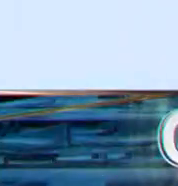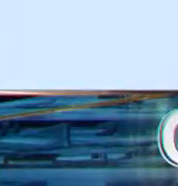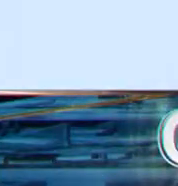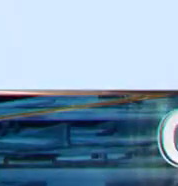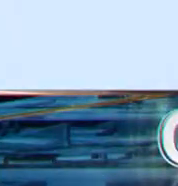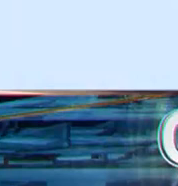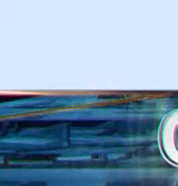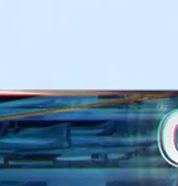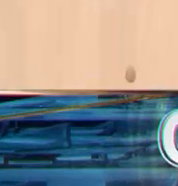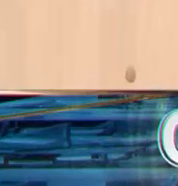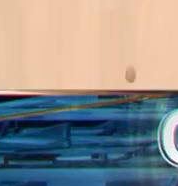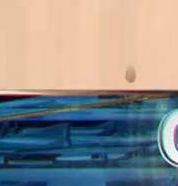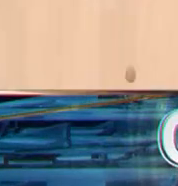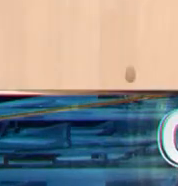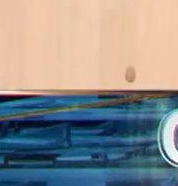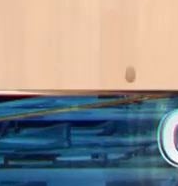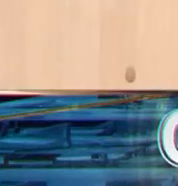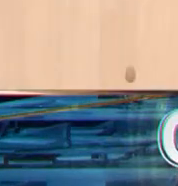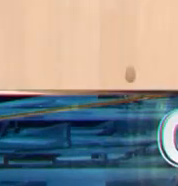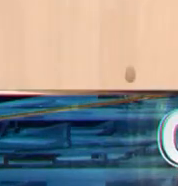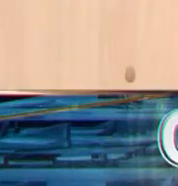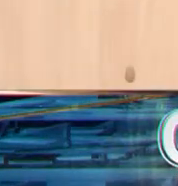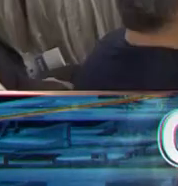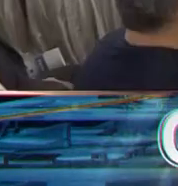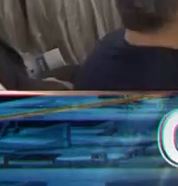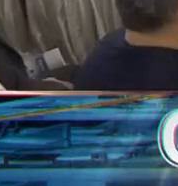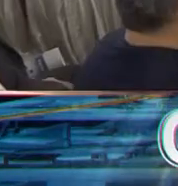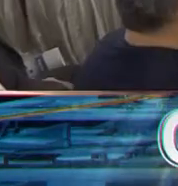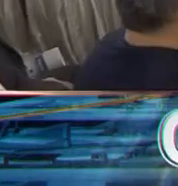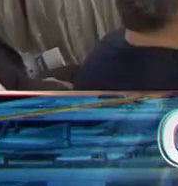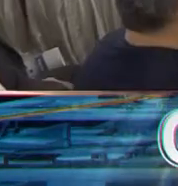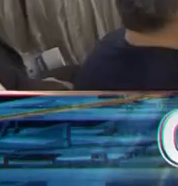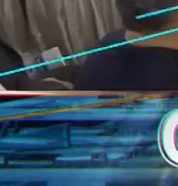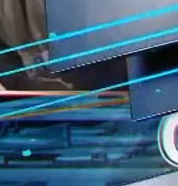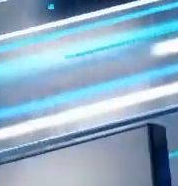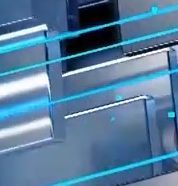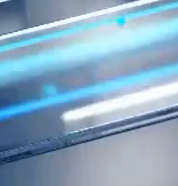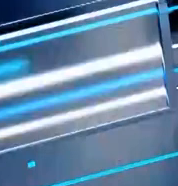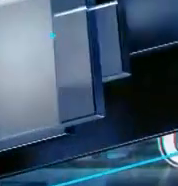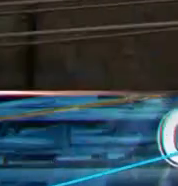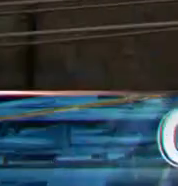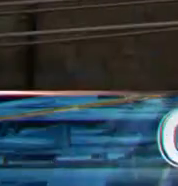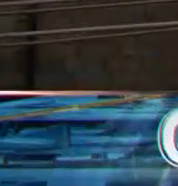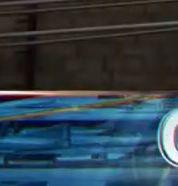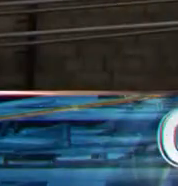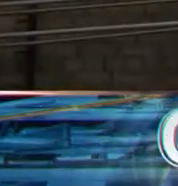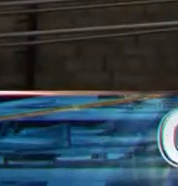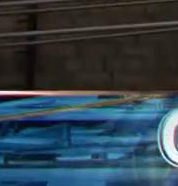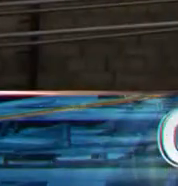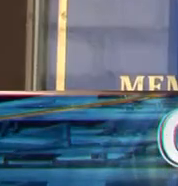В ногу со временем. Аграриям области предлагают применять современные технологии в хозяйстве.